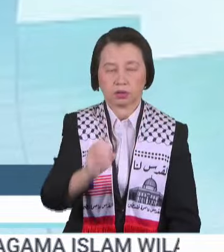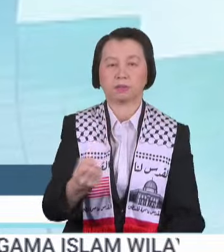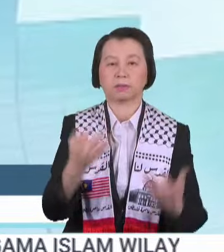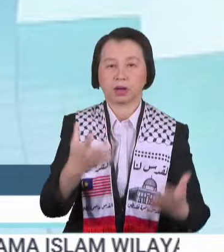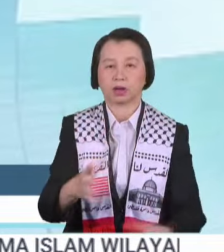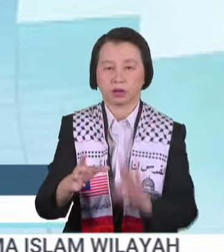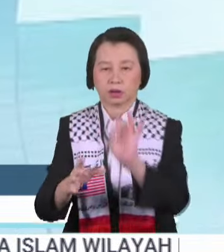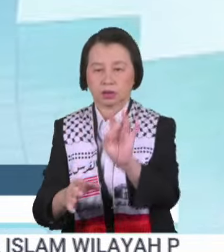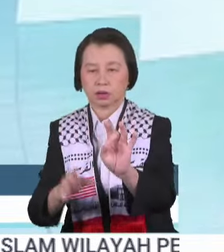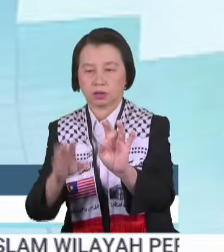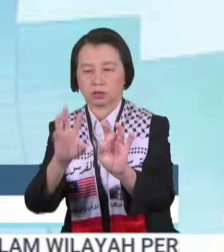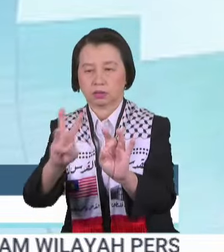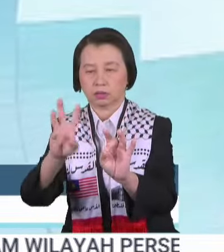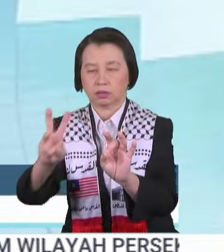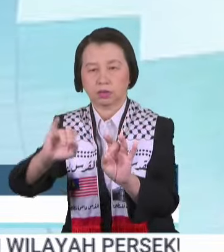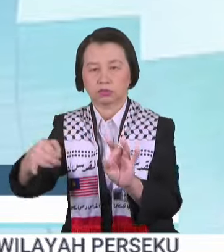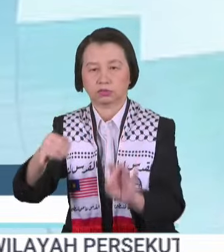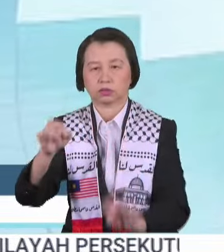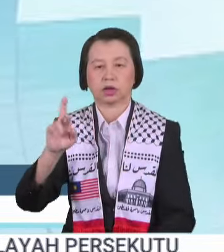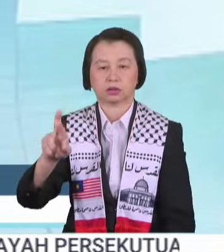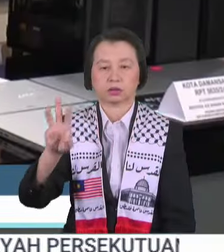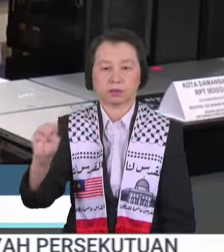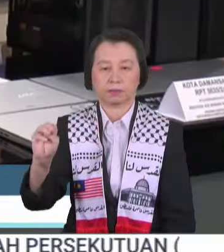sebanyak RM866 juta.